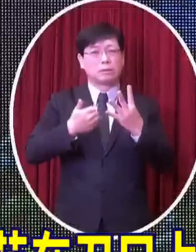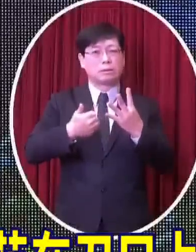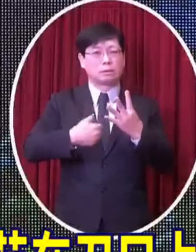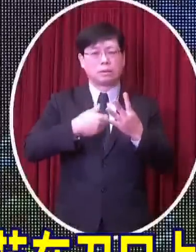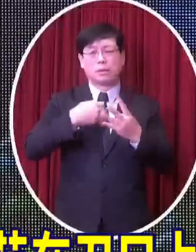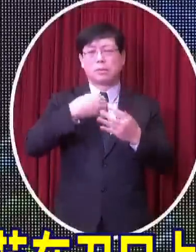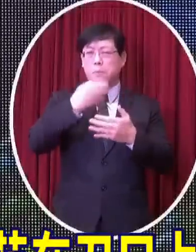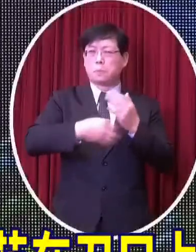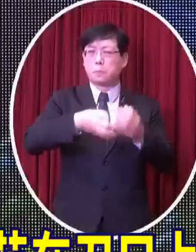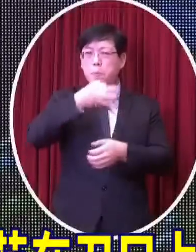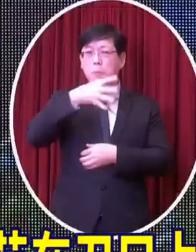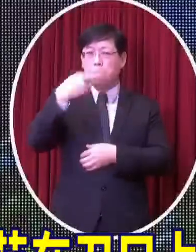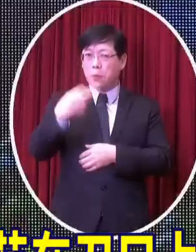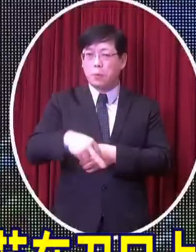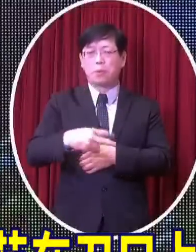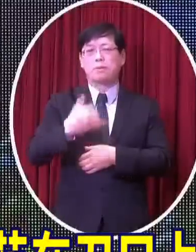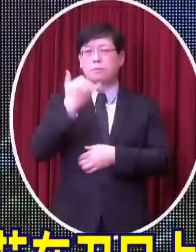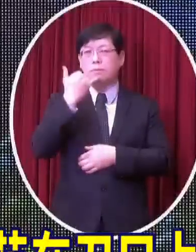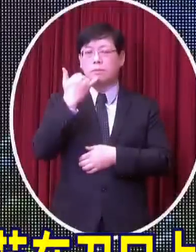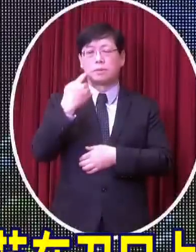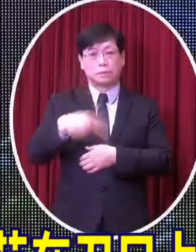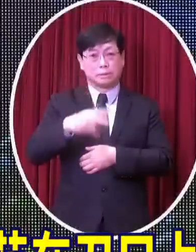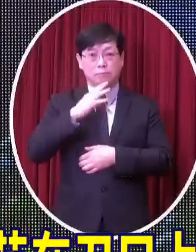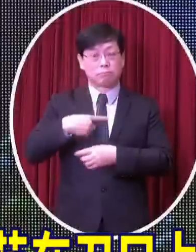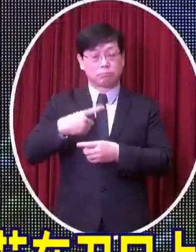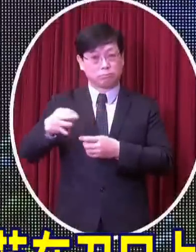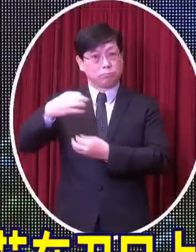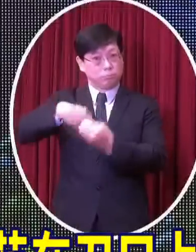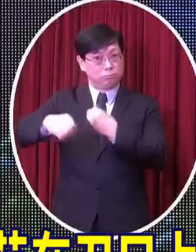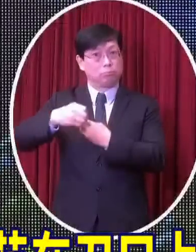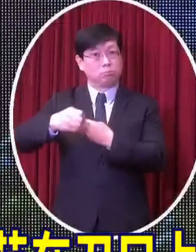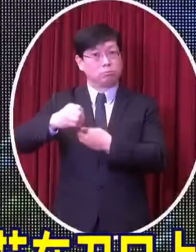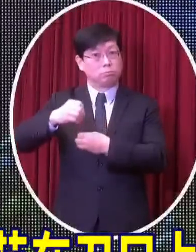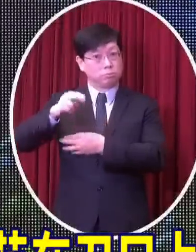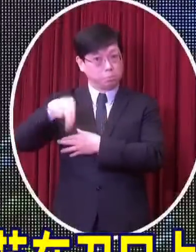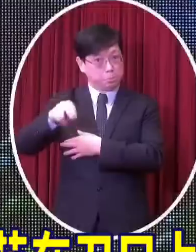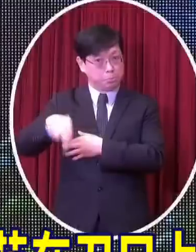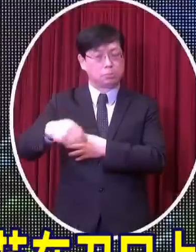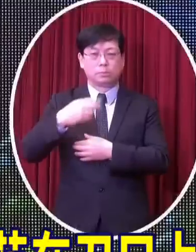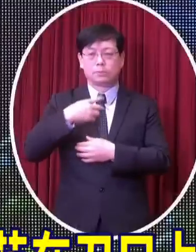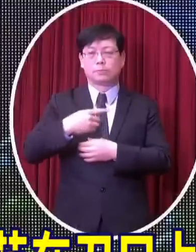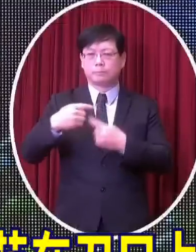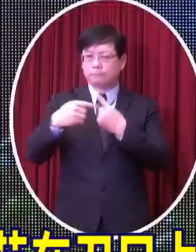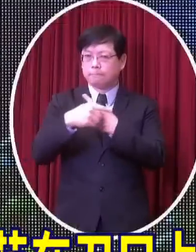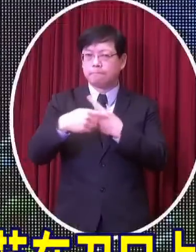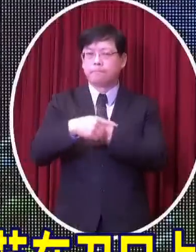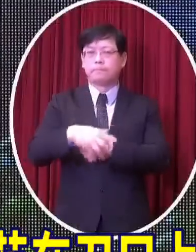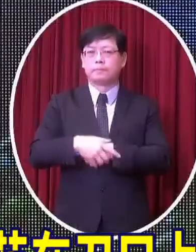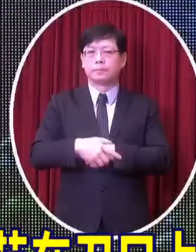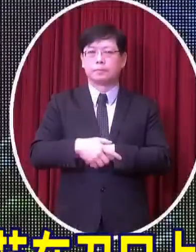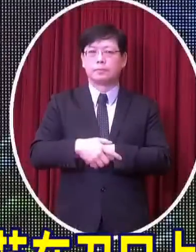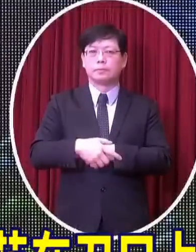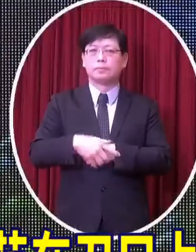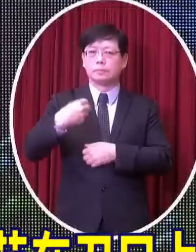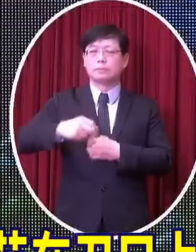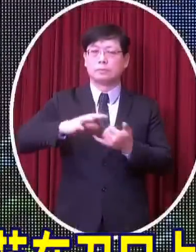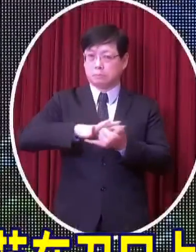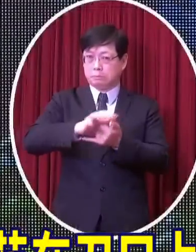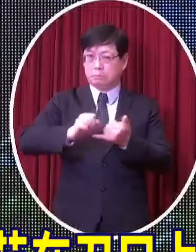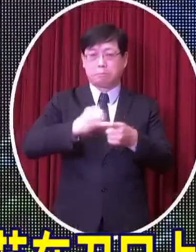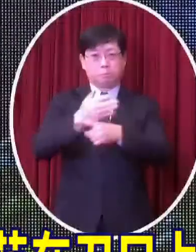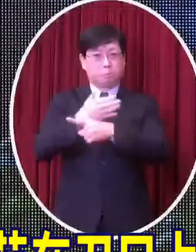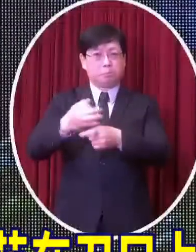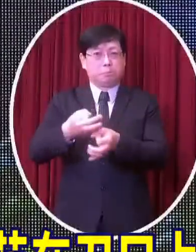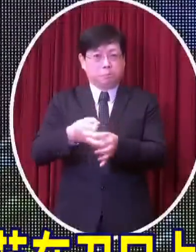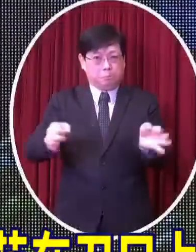有余力的时候，我们才会在财政许可的范围之内适时的研议跟我们全民共享的